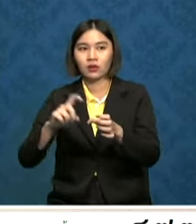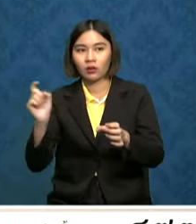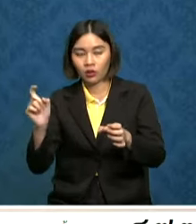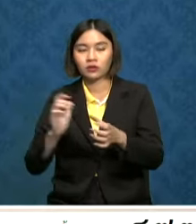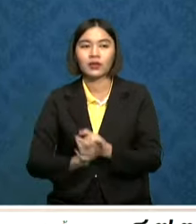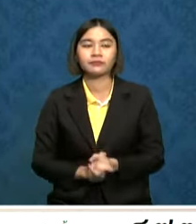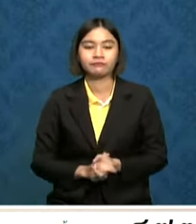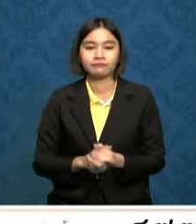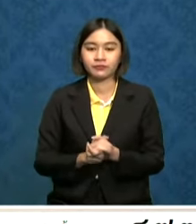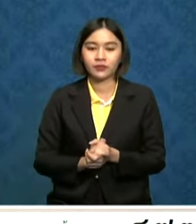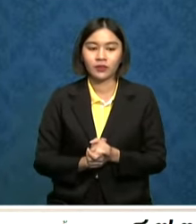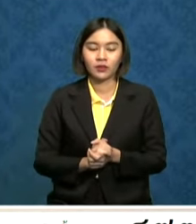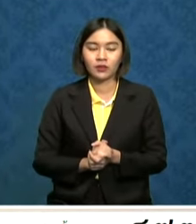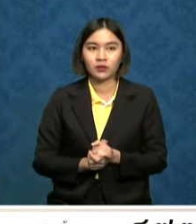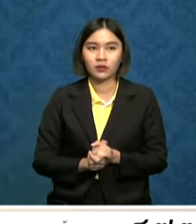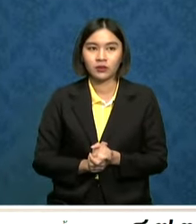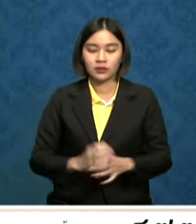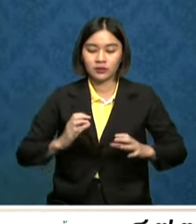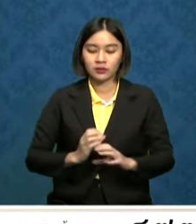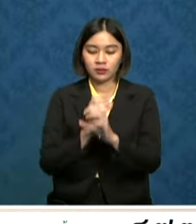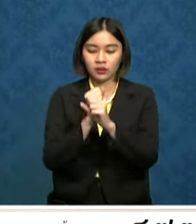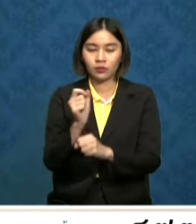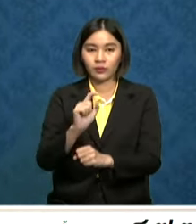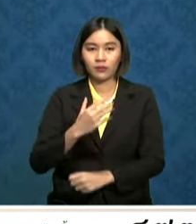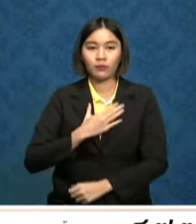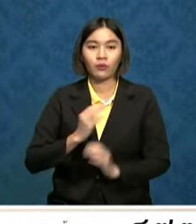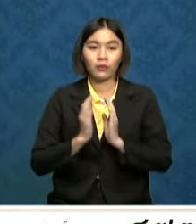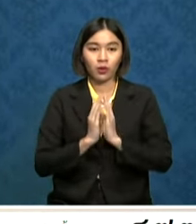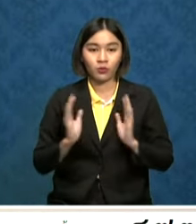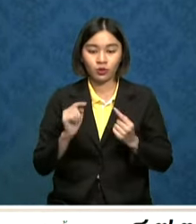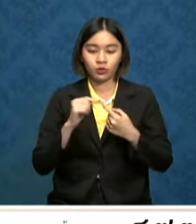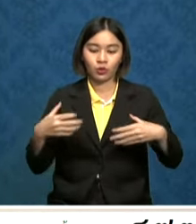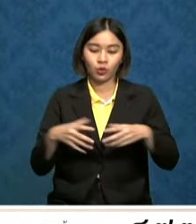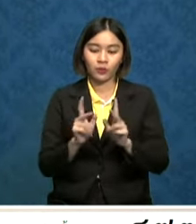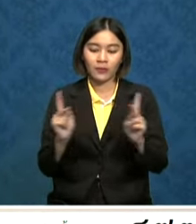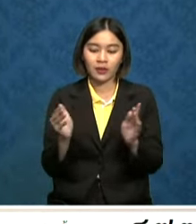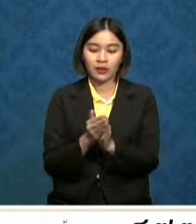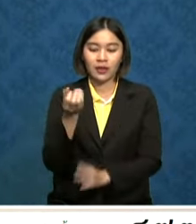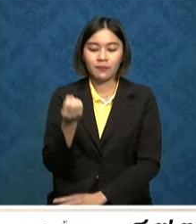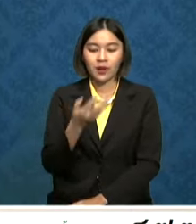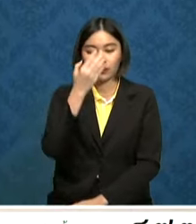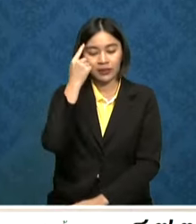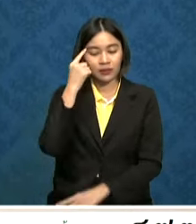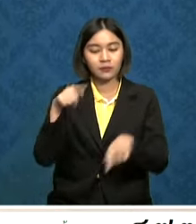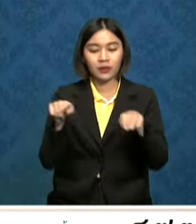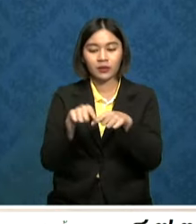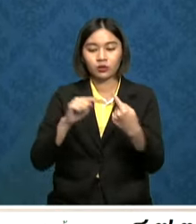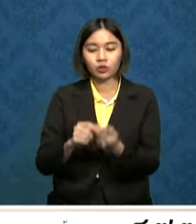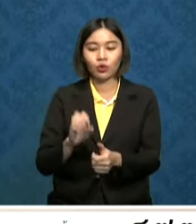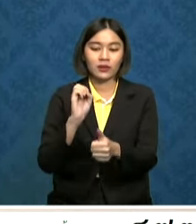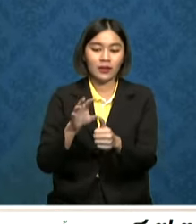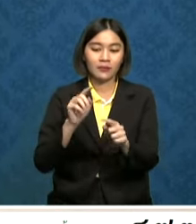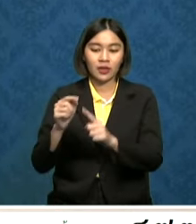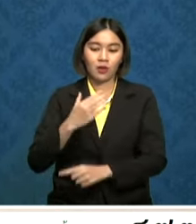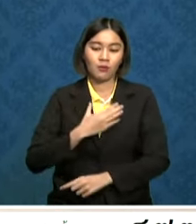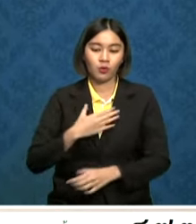นะครับดังนั้นครับท่านประธานก็กล่าวโดยสรุปนะครับผมต้องขอขอบคุณทางกรรมาธิการเสียงข้างมากนะครับที่เห็นด้วยกับข้อเสนอส่วนใหญ่ที่ผ